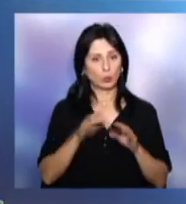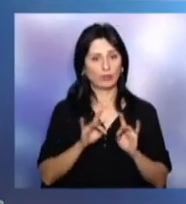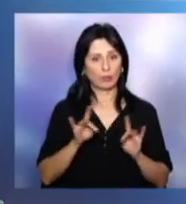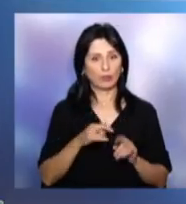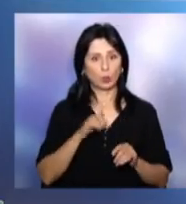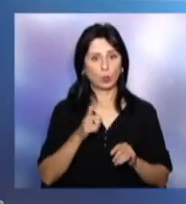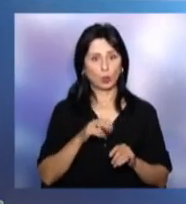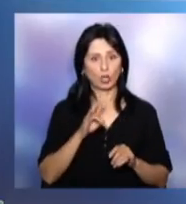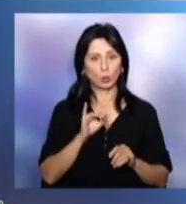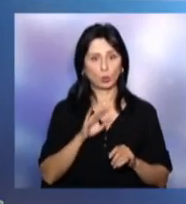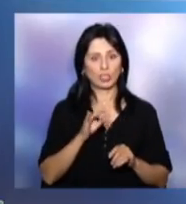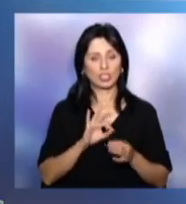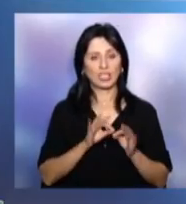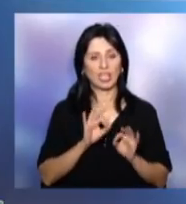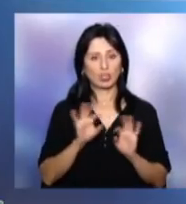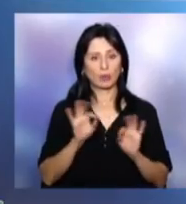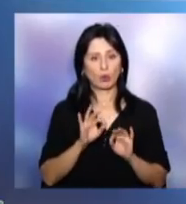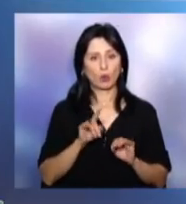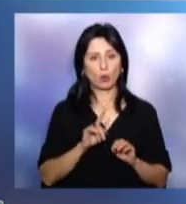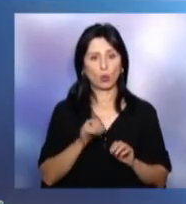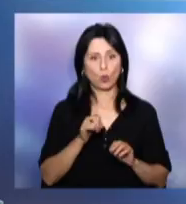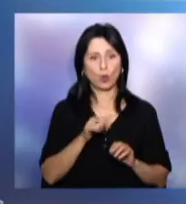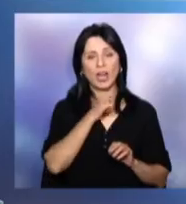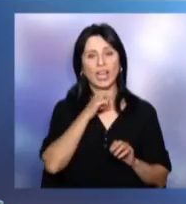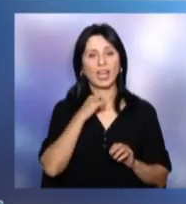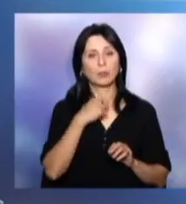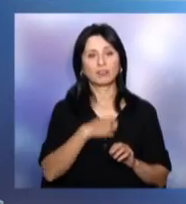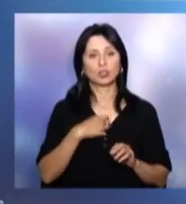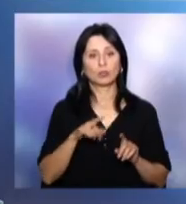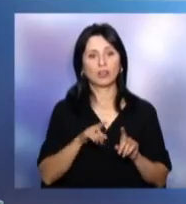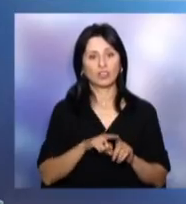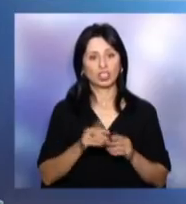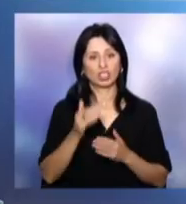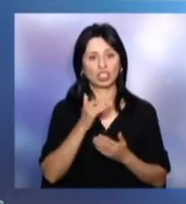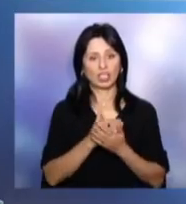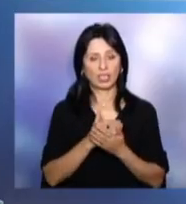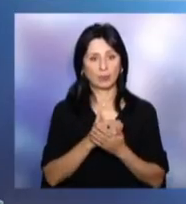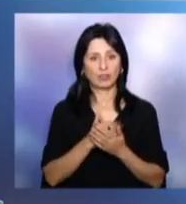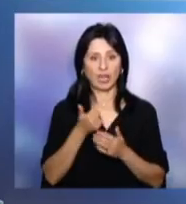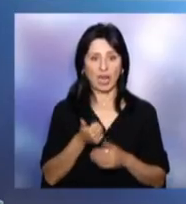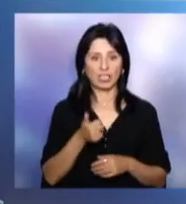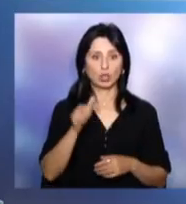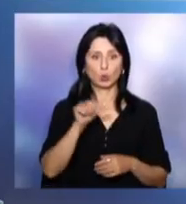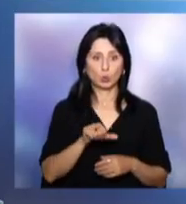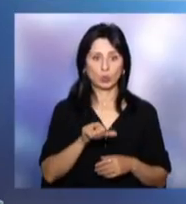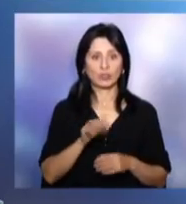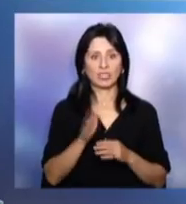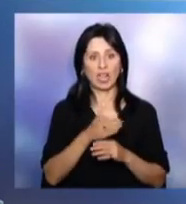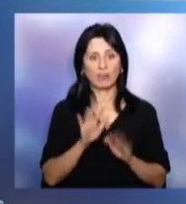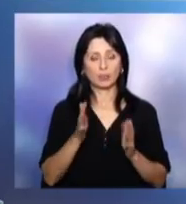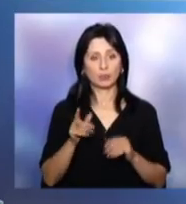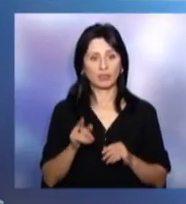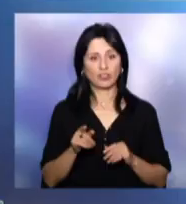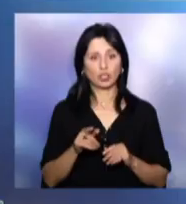და მე როგორც ნუტრიციოლოგი დეტალურად ხსნი ხოლმე როგორც ხილის მნიშვნელობას, ასევე შედეგებს, კარგსაც, სუცად ცალკეულ